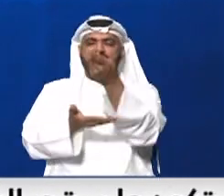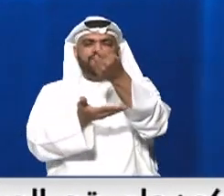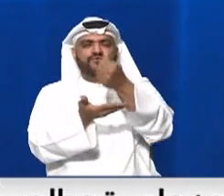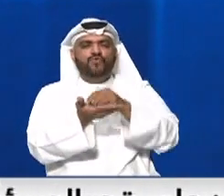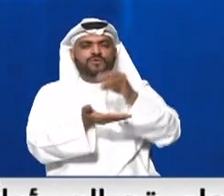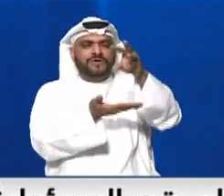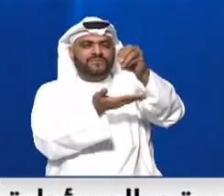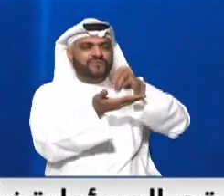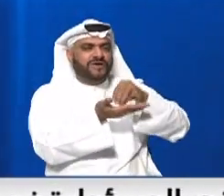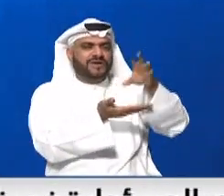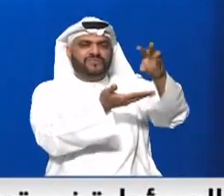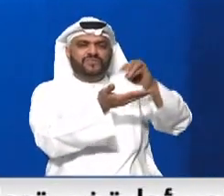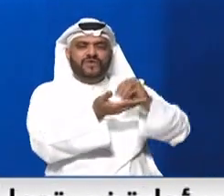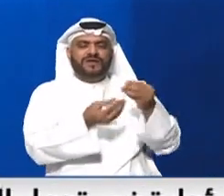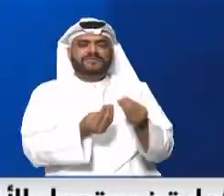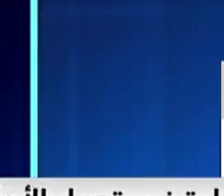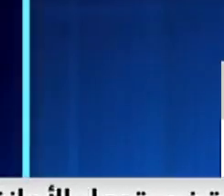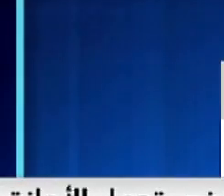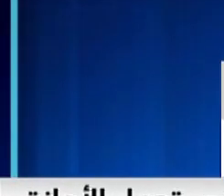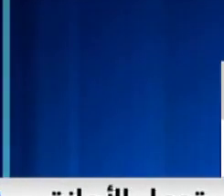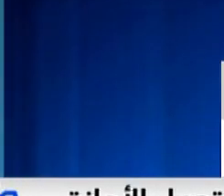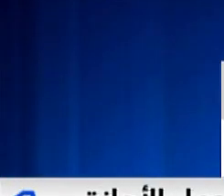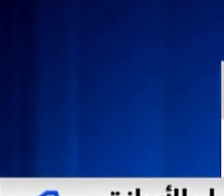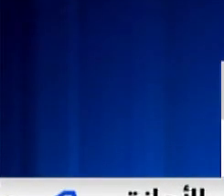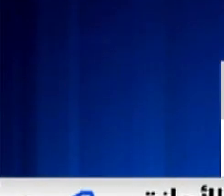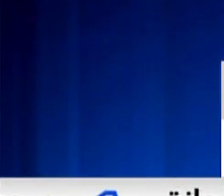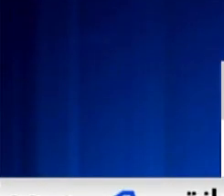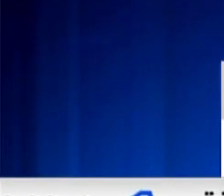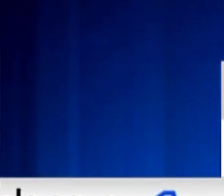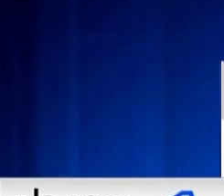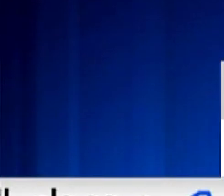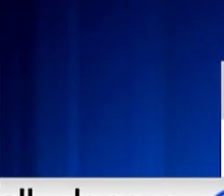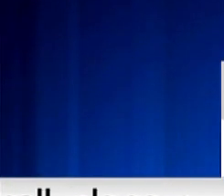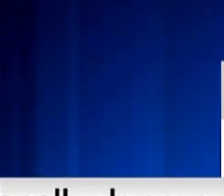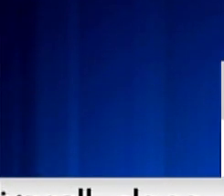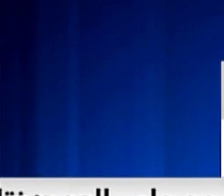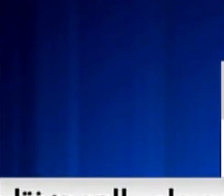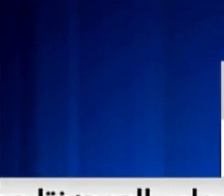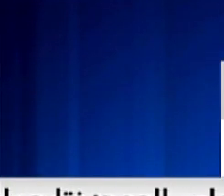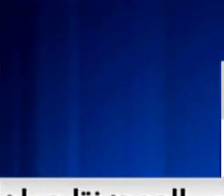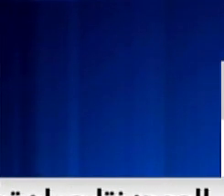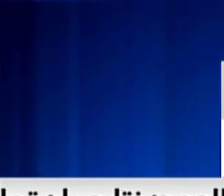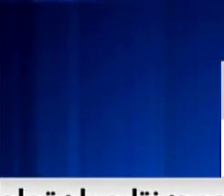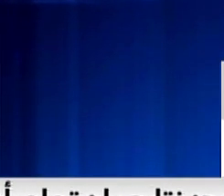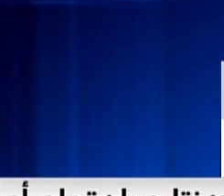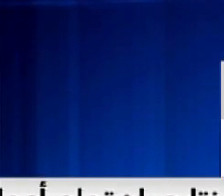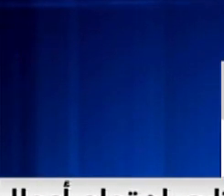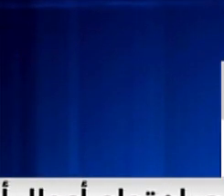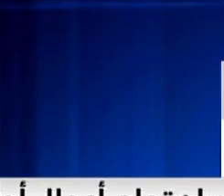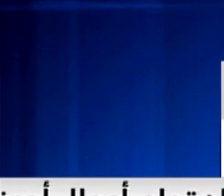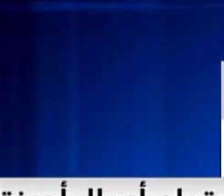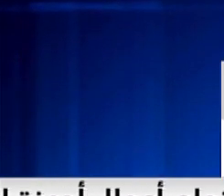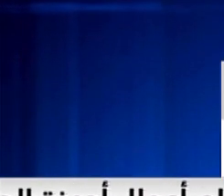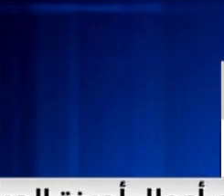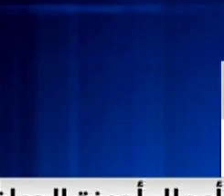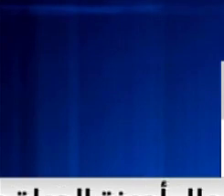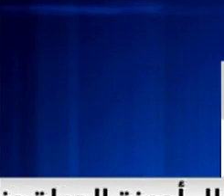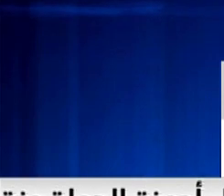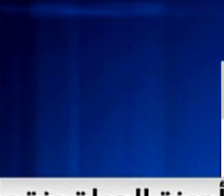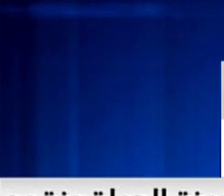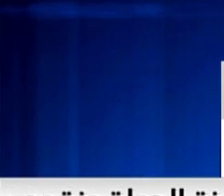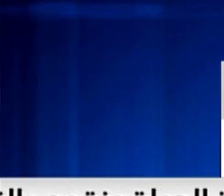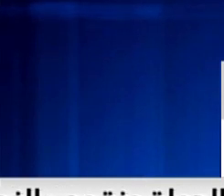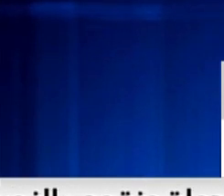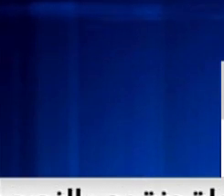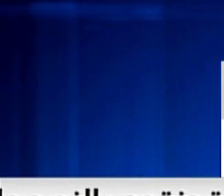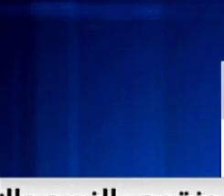في سداد ديون الغارمين، وذلك بالتعاون مع وزارتي الإعلام والعدل. وتستمر الحملة لغاية مساء